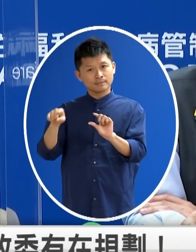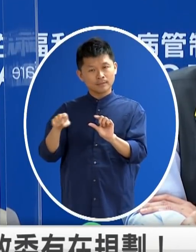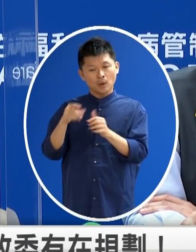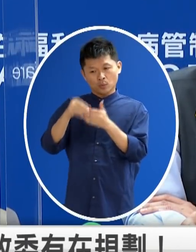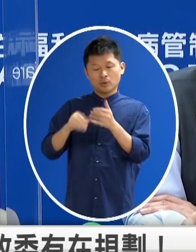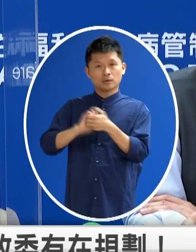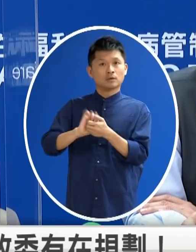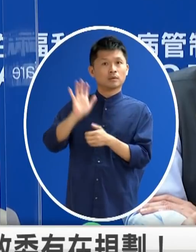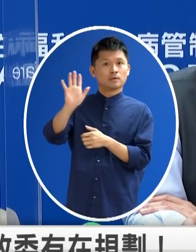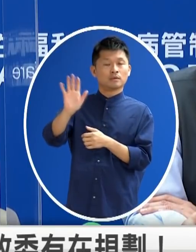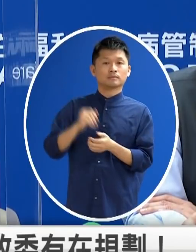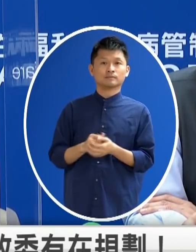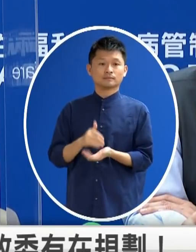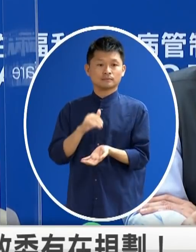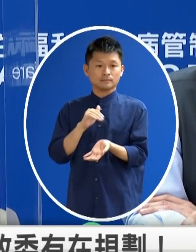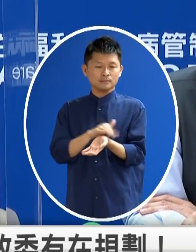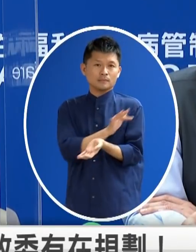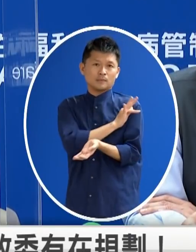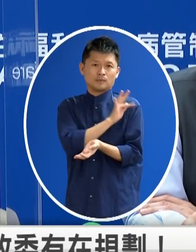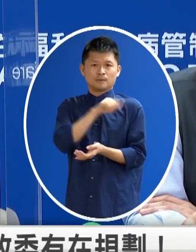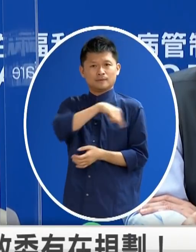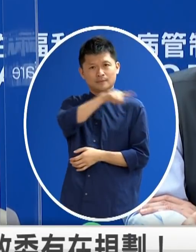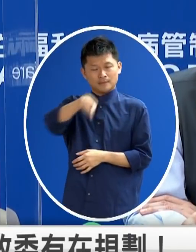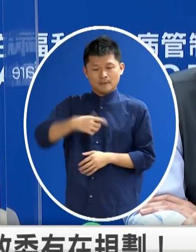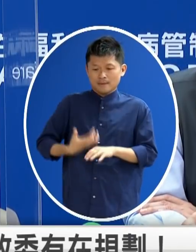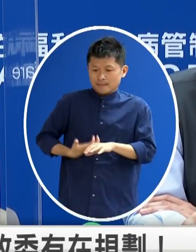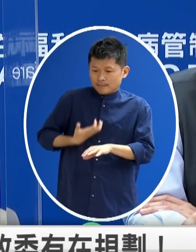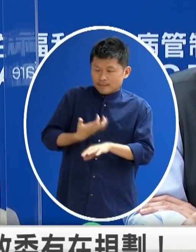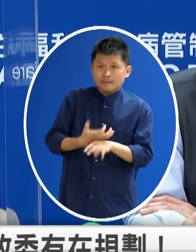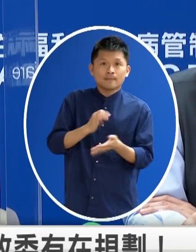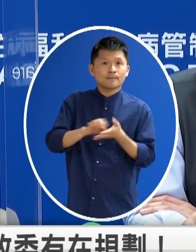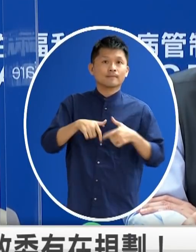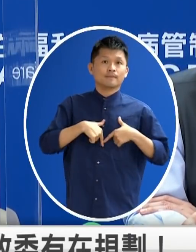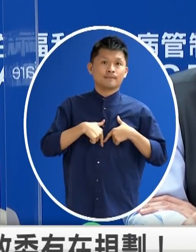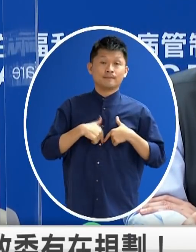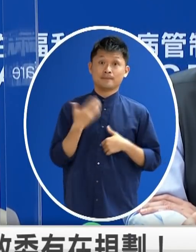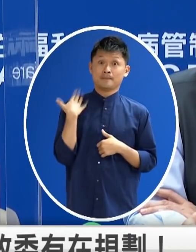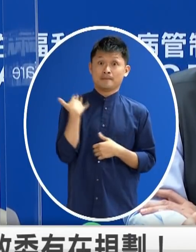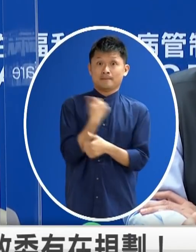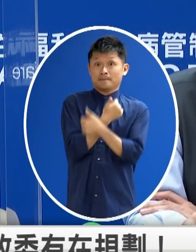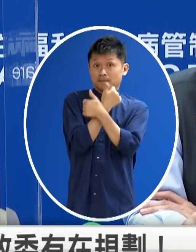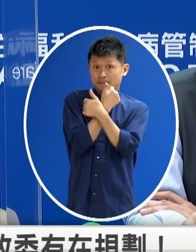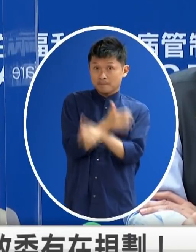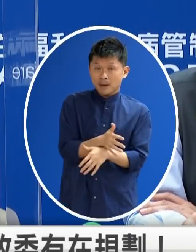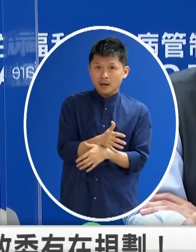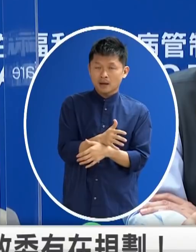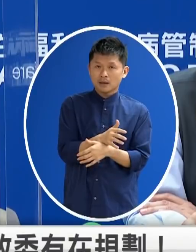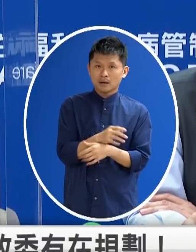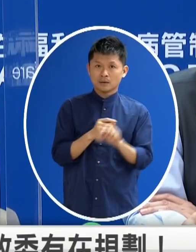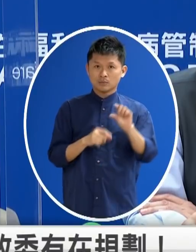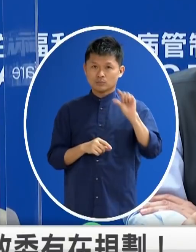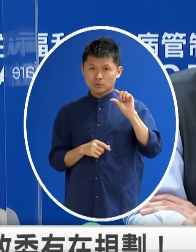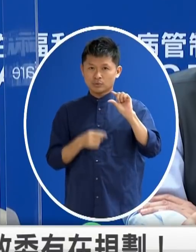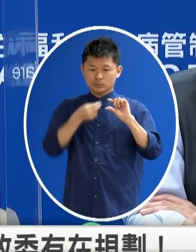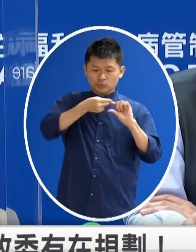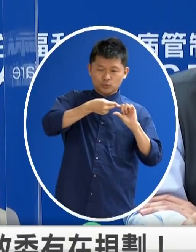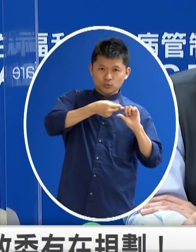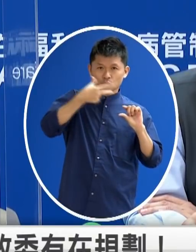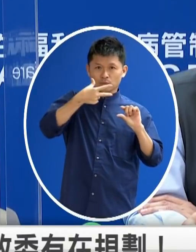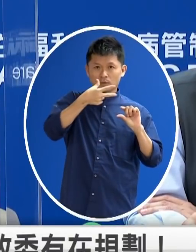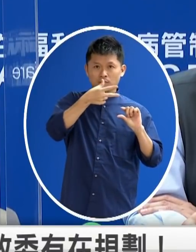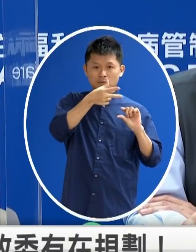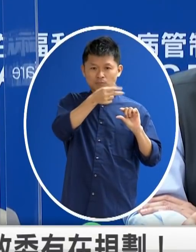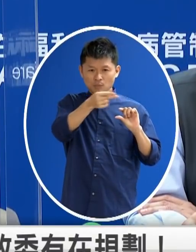规定了哈。不过我们医护人员真的是非常的用心，从以往的经验看起来，大概一瓶可以打到